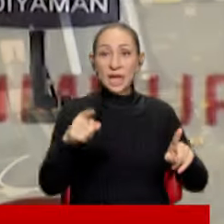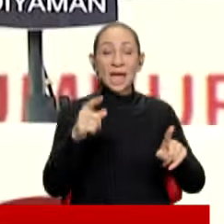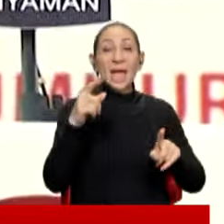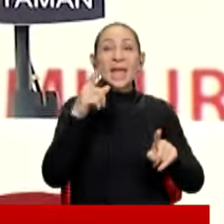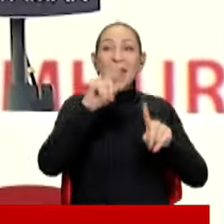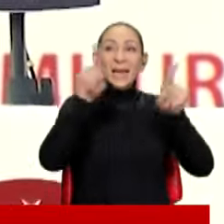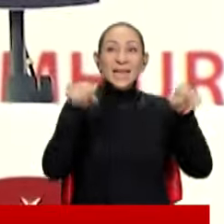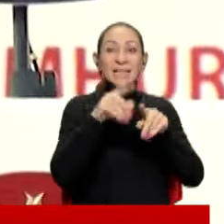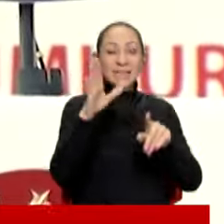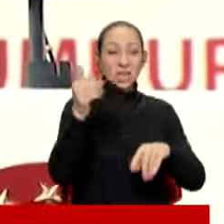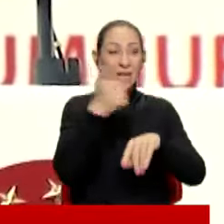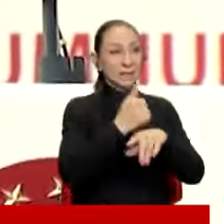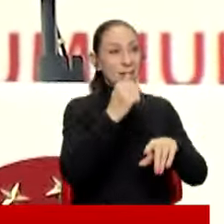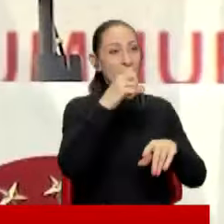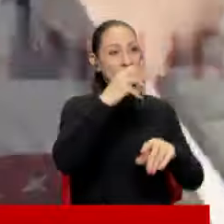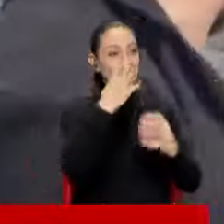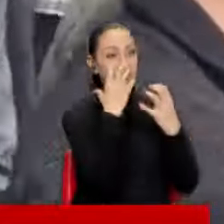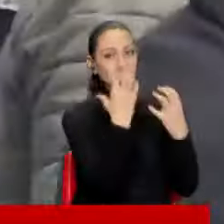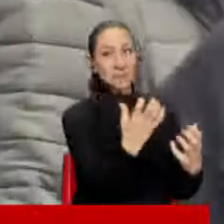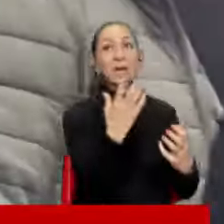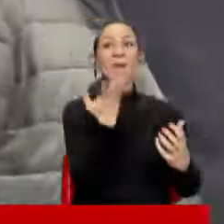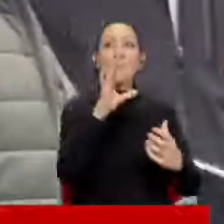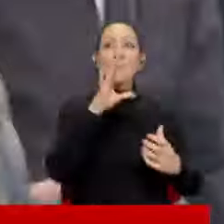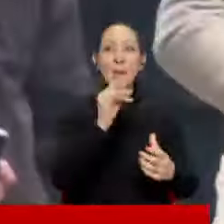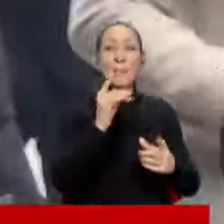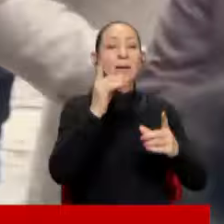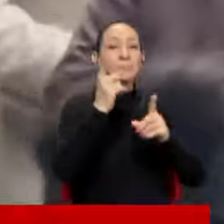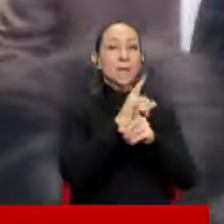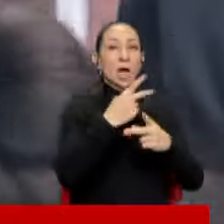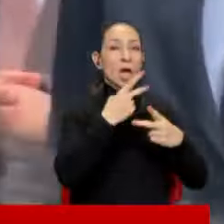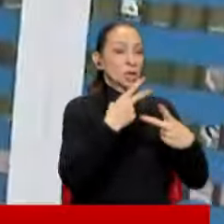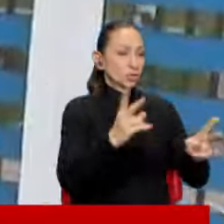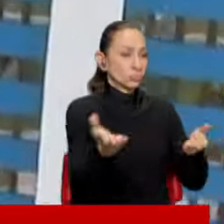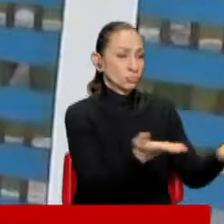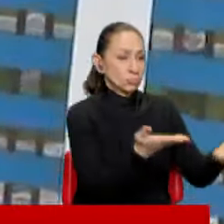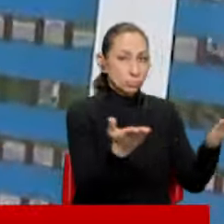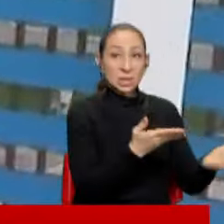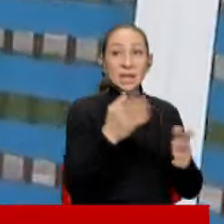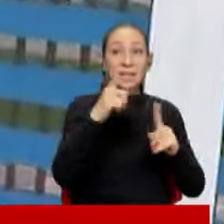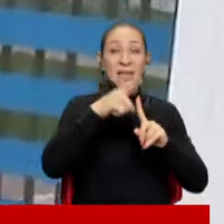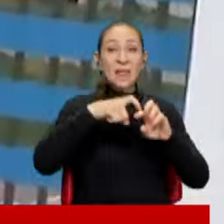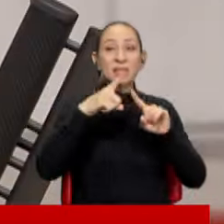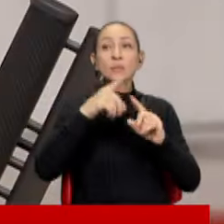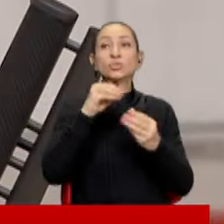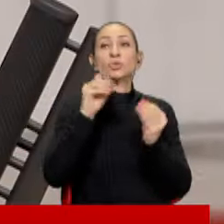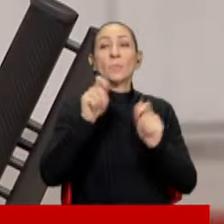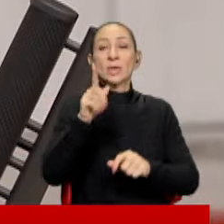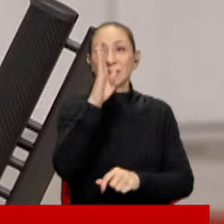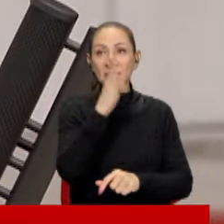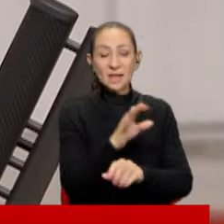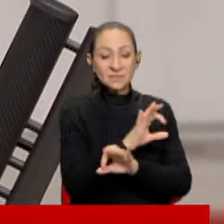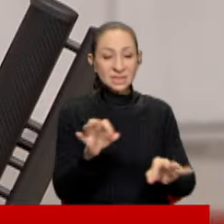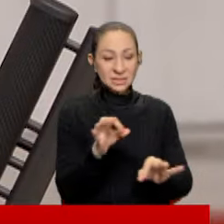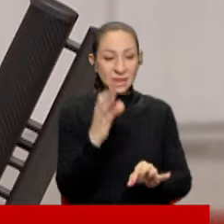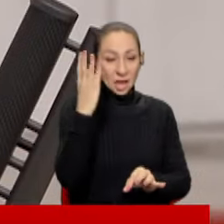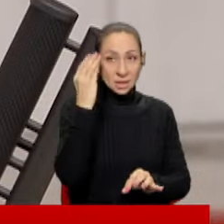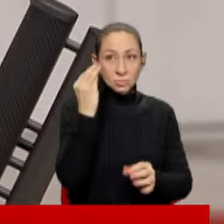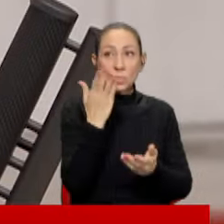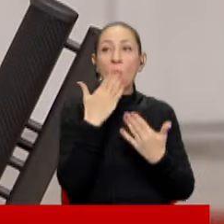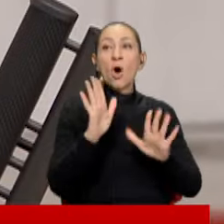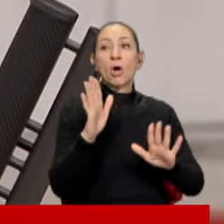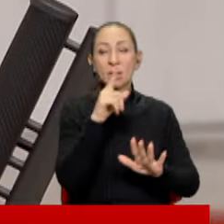ekranını sadece iktidara ve Cumhur İttifakı adaylarına açtığını söylüyor muhalefet. TRT'nin suç işlediğini. Tarafsız yayıncılık ilkesi anlayışını